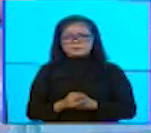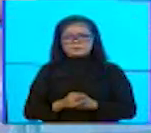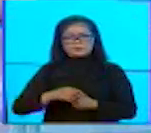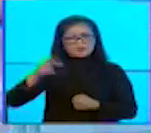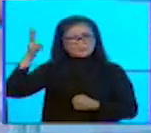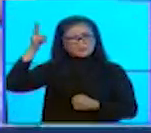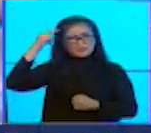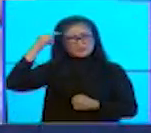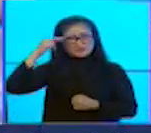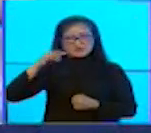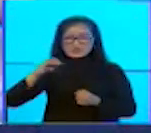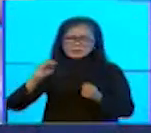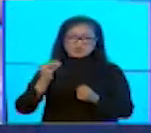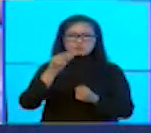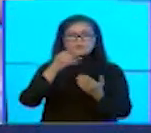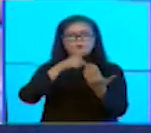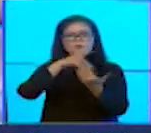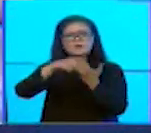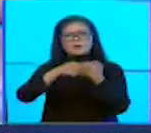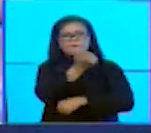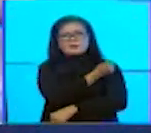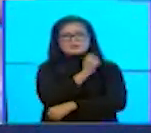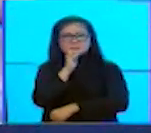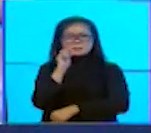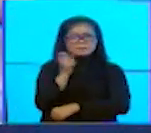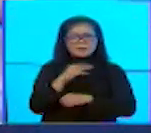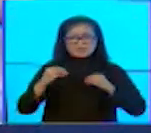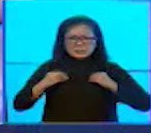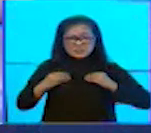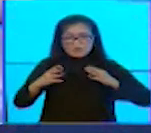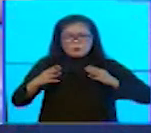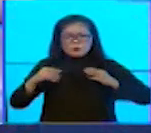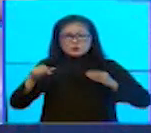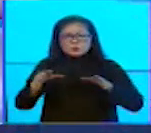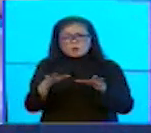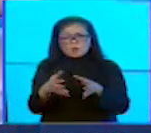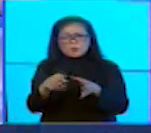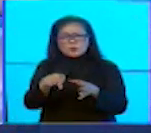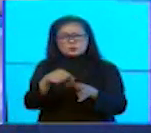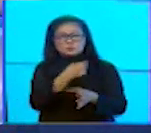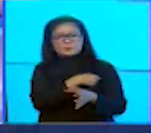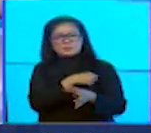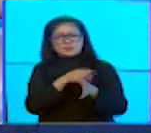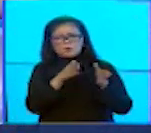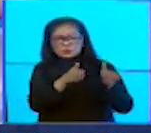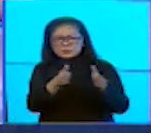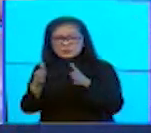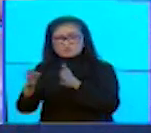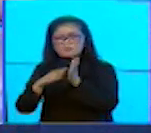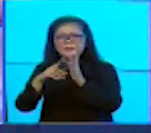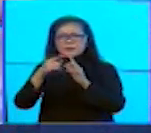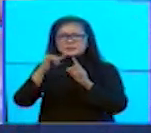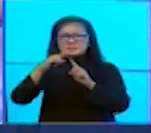Pemirsa, pemerintah terus menggencarkan vaksinasi demi mempercepat herd immunity atau kekebalan kelompok. Menteri Koordinator Bidang Kemaritiman